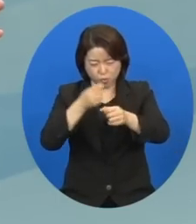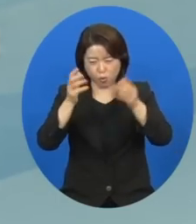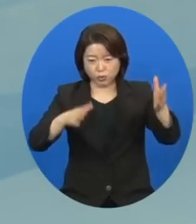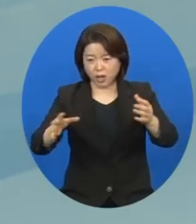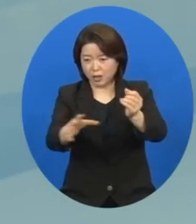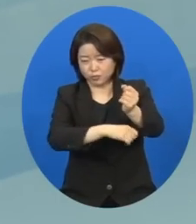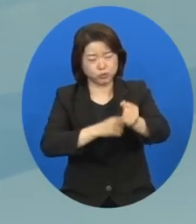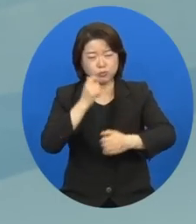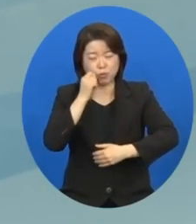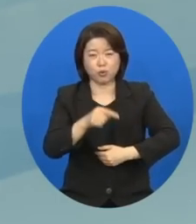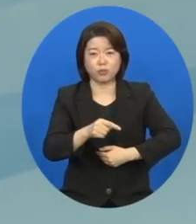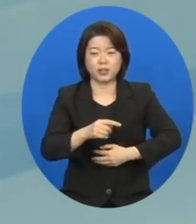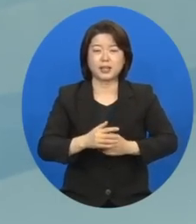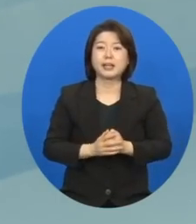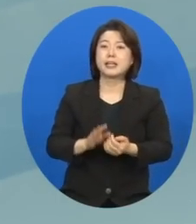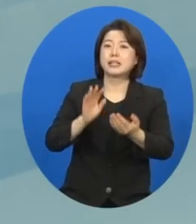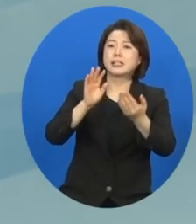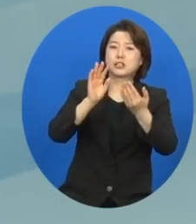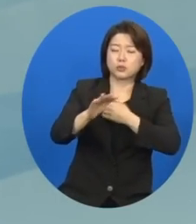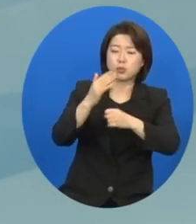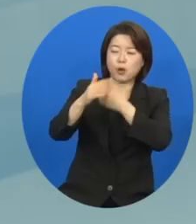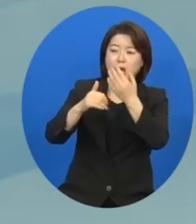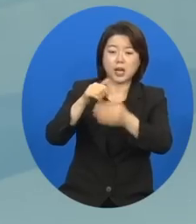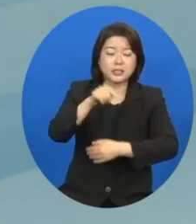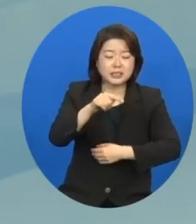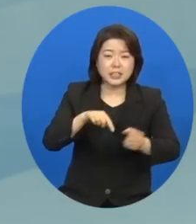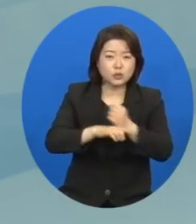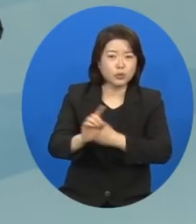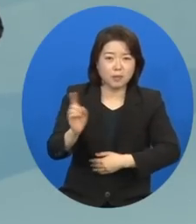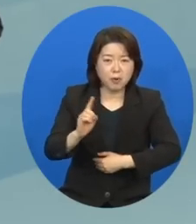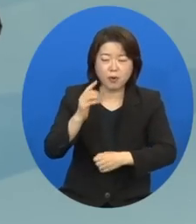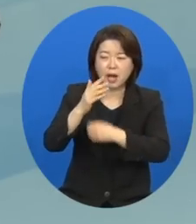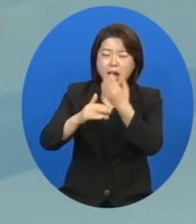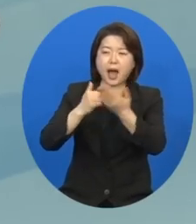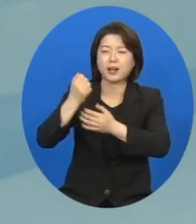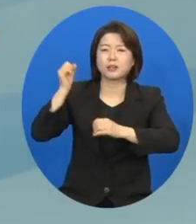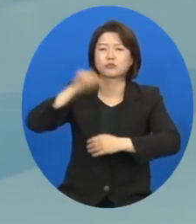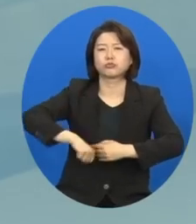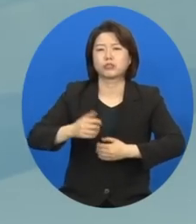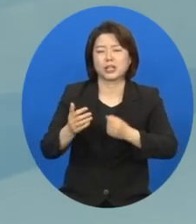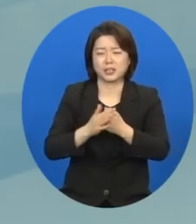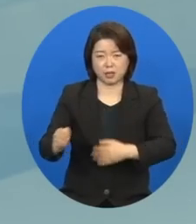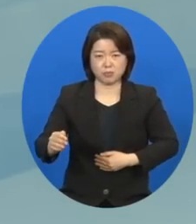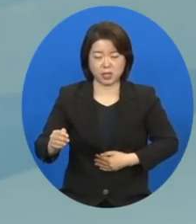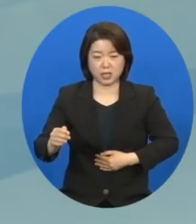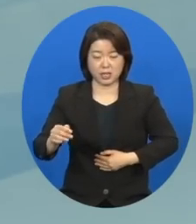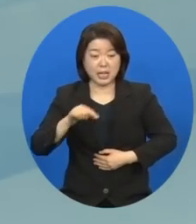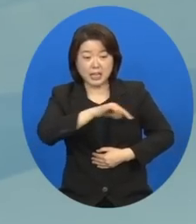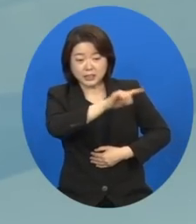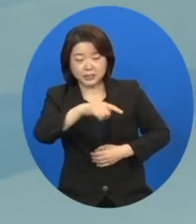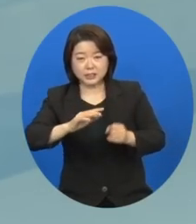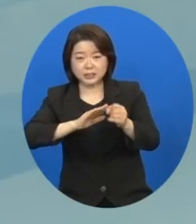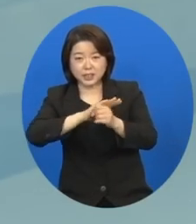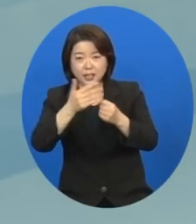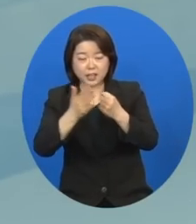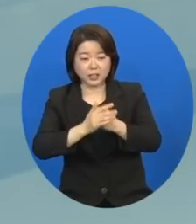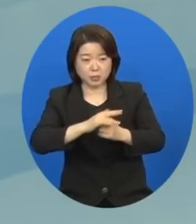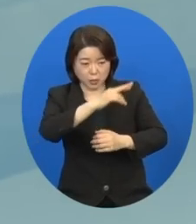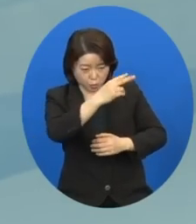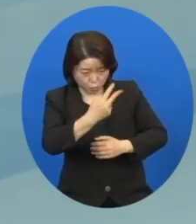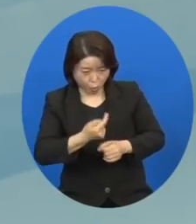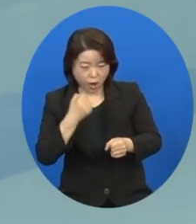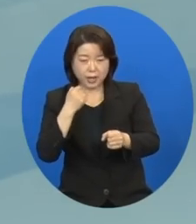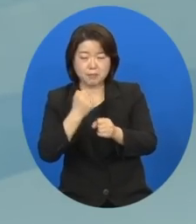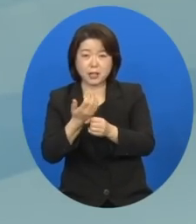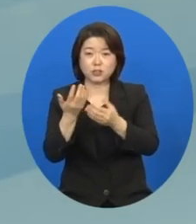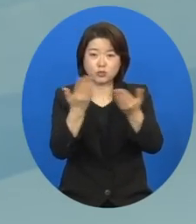그 이유는 그들이 하나님께 불순종했기 때문에 그들을 사랑하셔서 돌아오게 하시기 위해서 하나님은 이 외적인